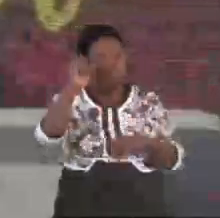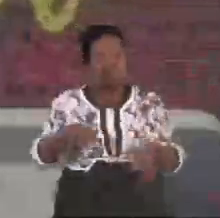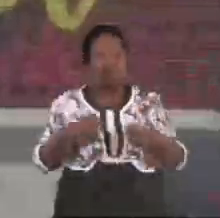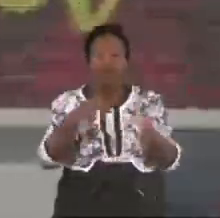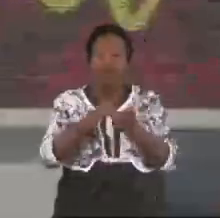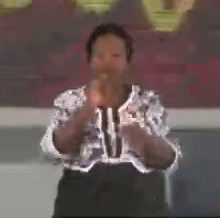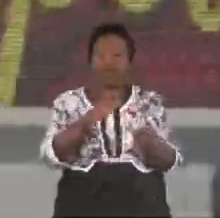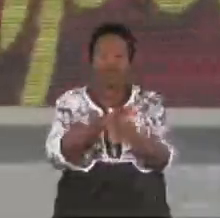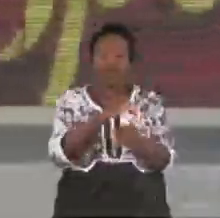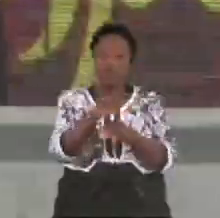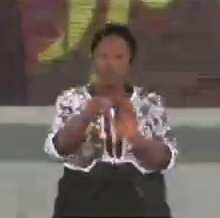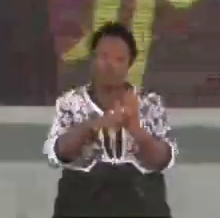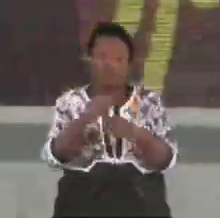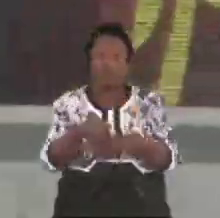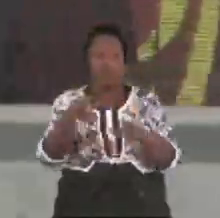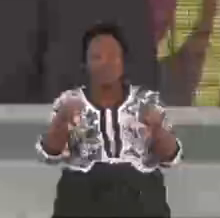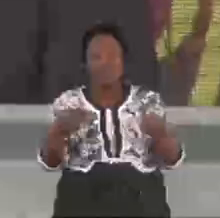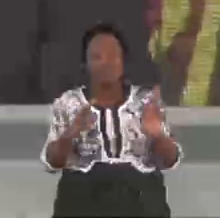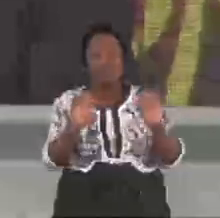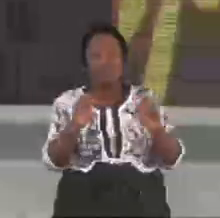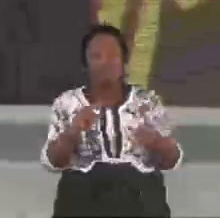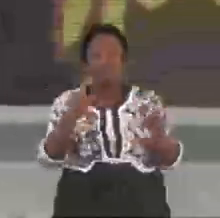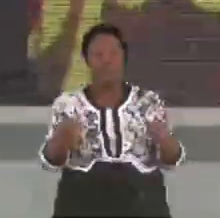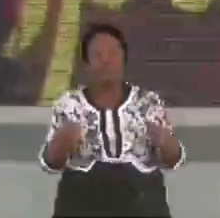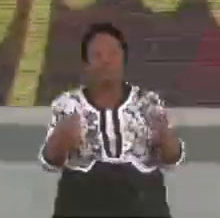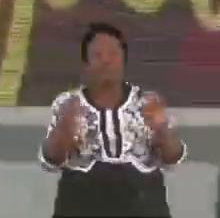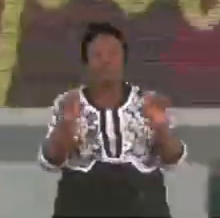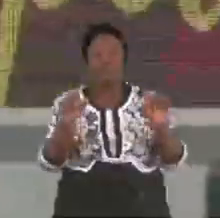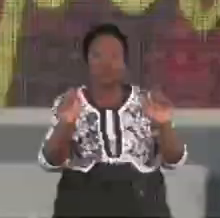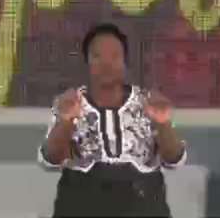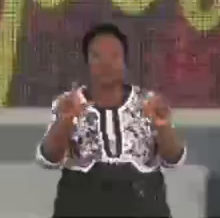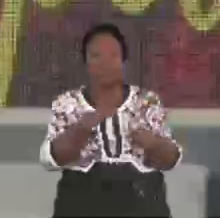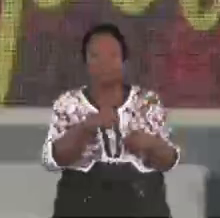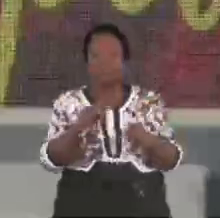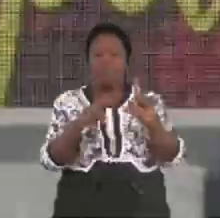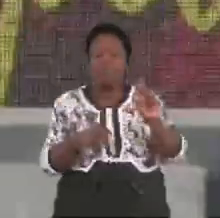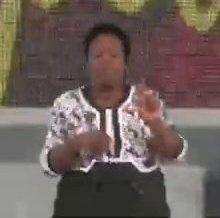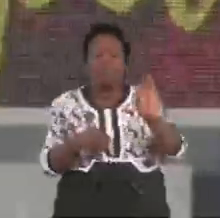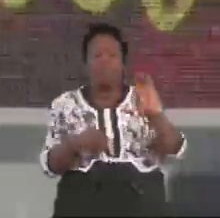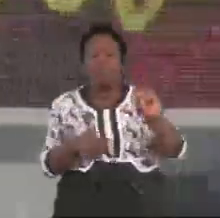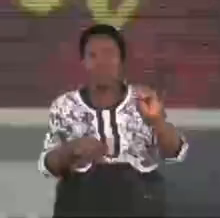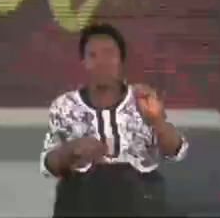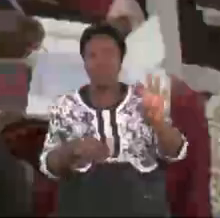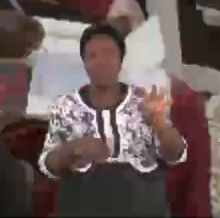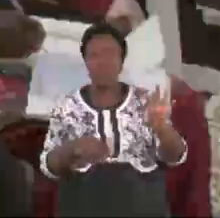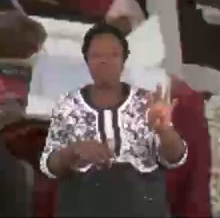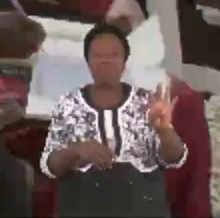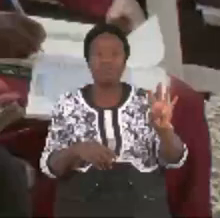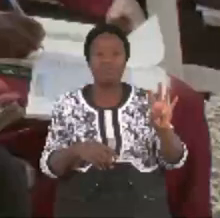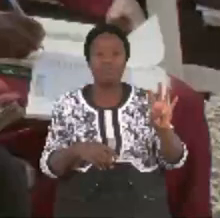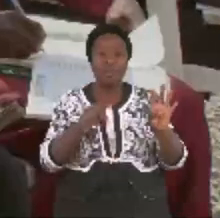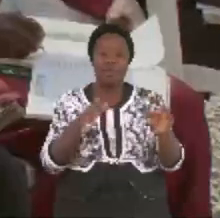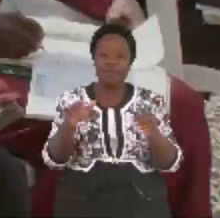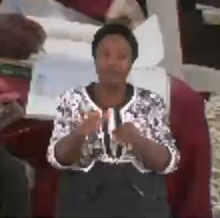C'est l'accomplissement donc de Psaume 104, verset 4. L'accomplissement dans la vie de